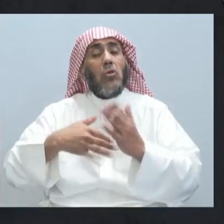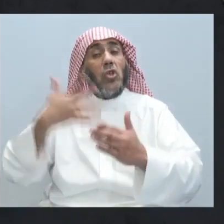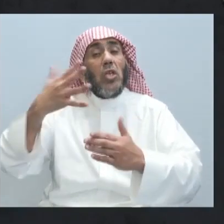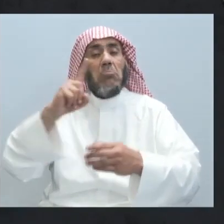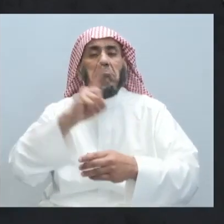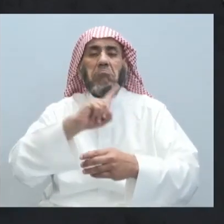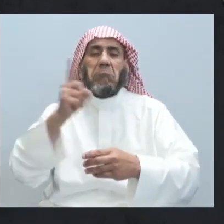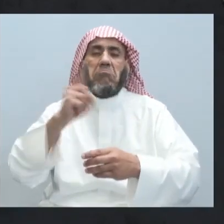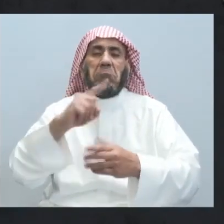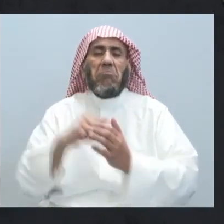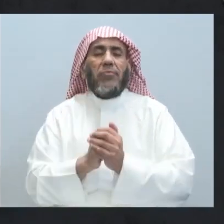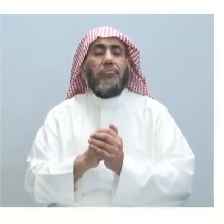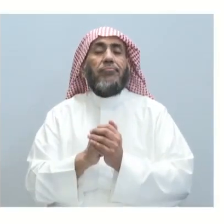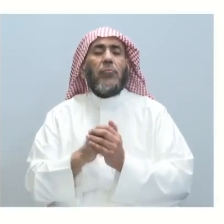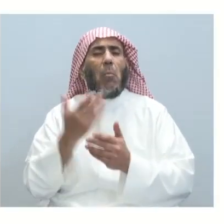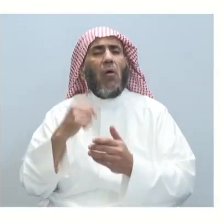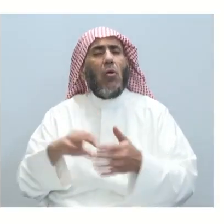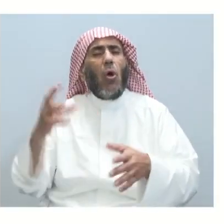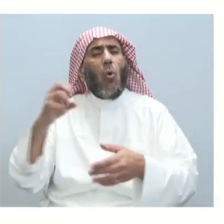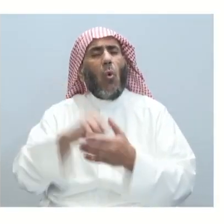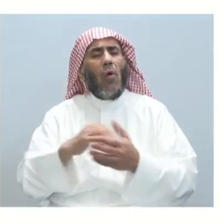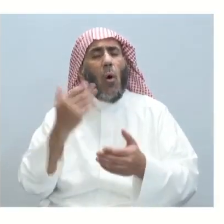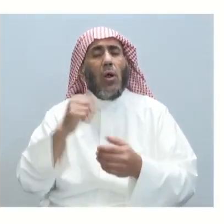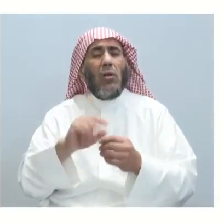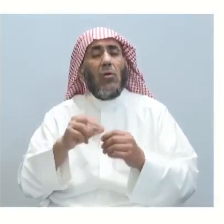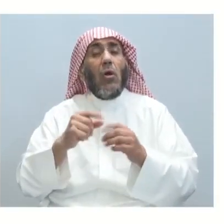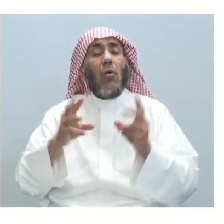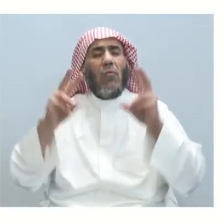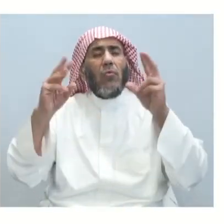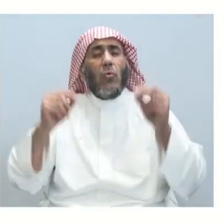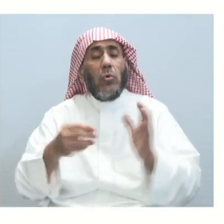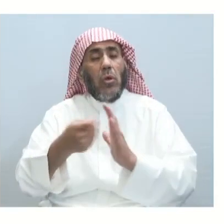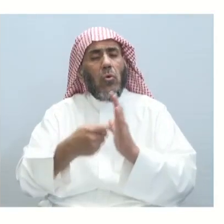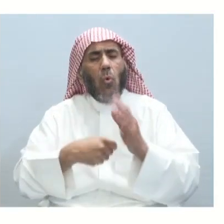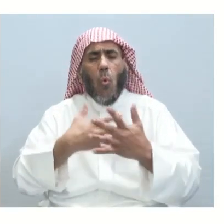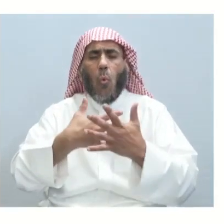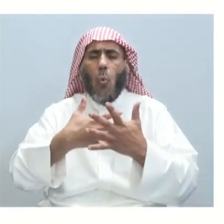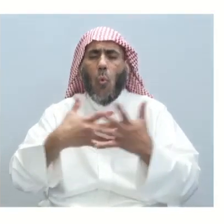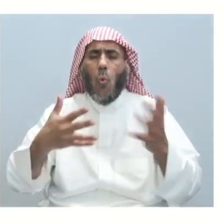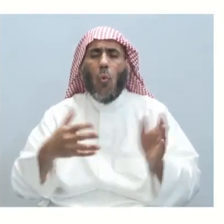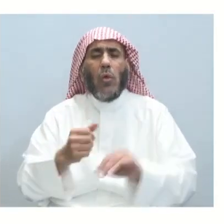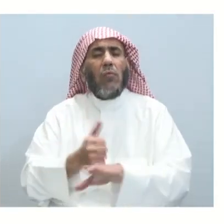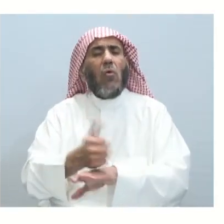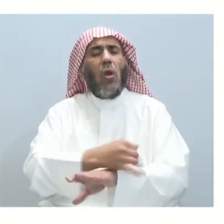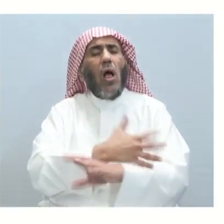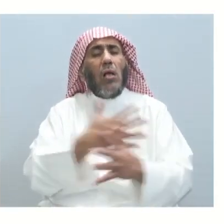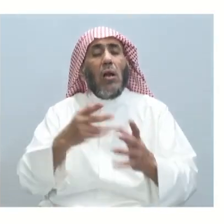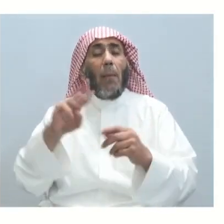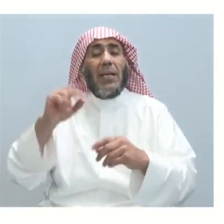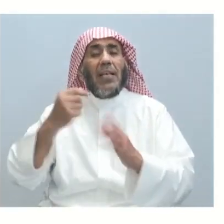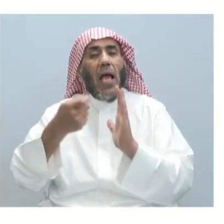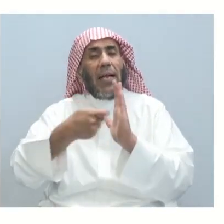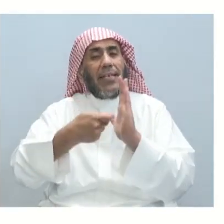الخلفاء السابقين ايضا ان فنون نثريه اخرى ستها على مكانتها ظهرت فنون كثيره في العصر العباسي من ضمنها